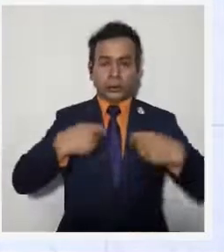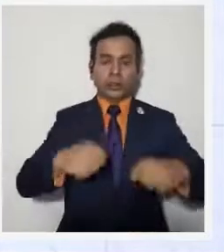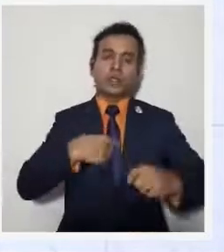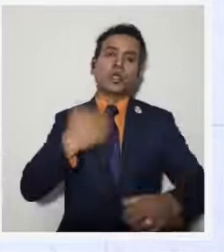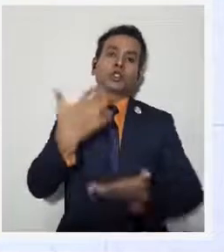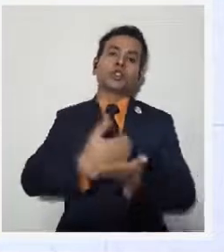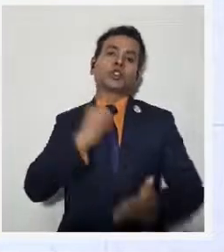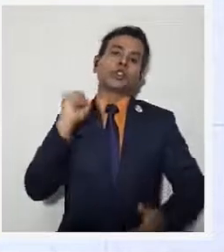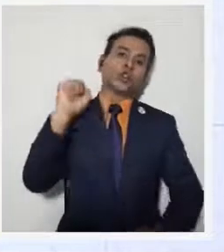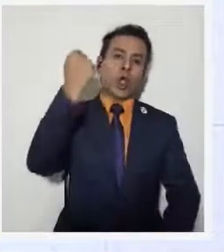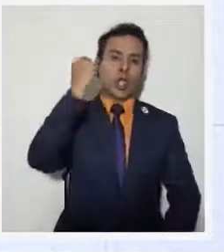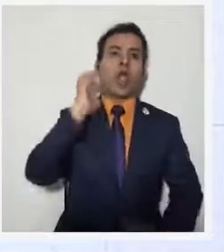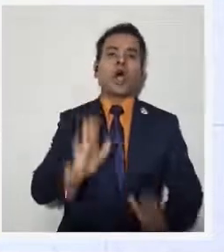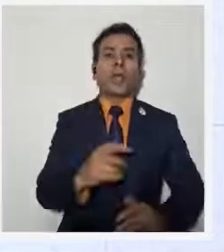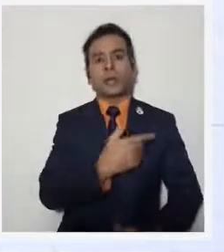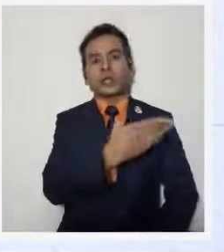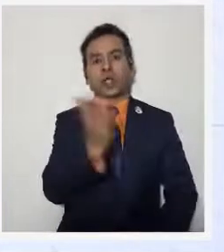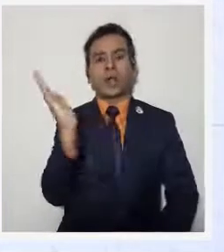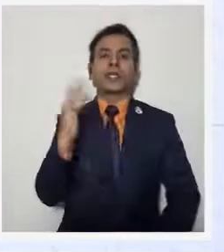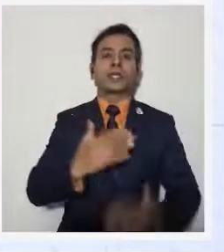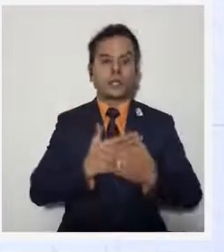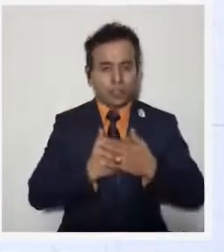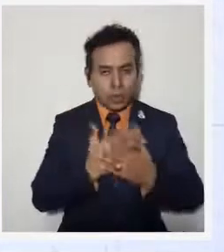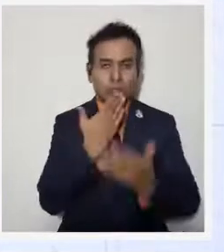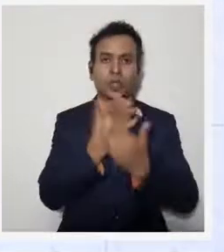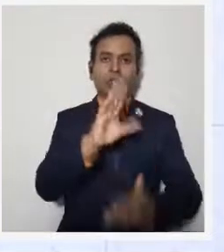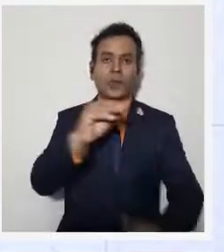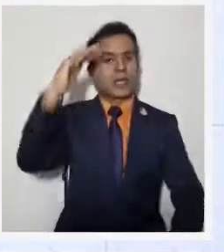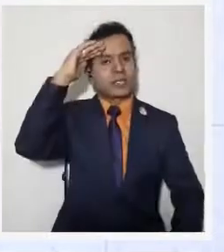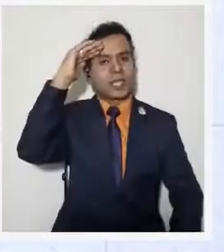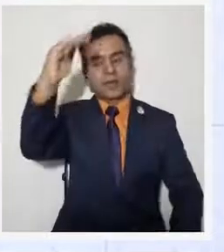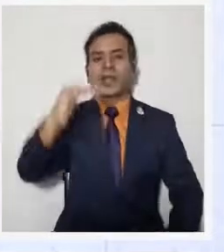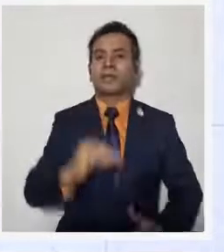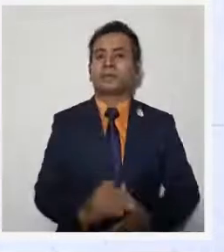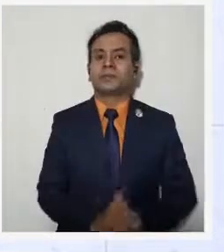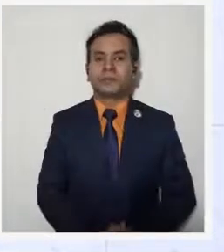করব, সুস্থ থাকব এবং আমরা এই পরিস্থিতি, এই